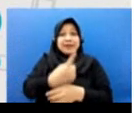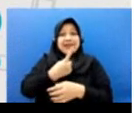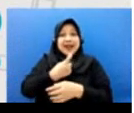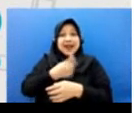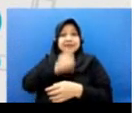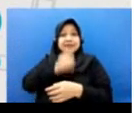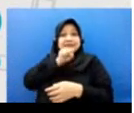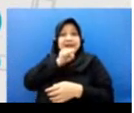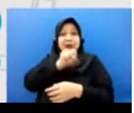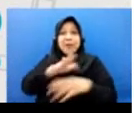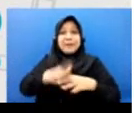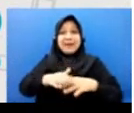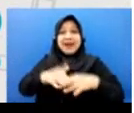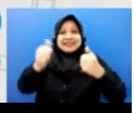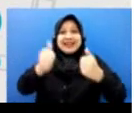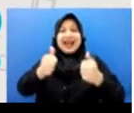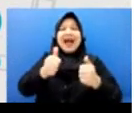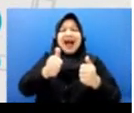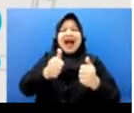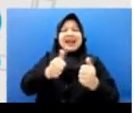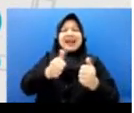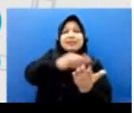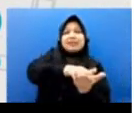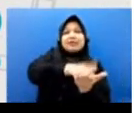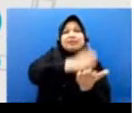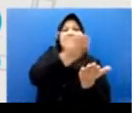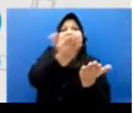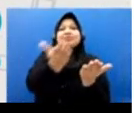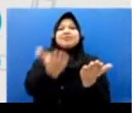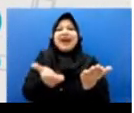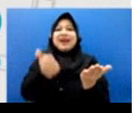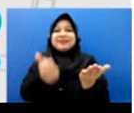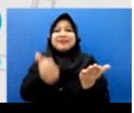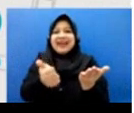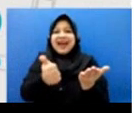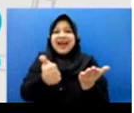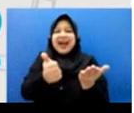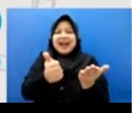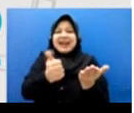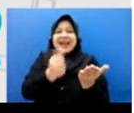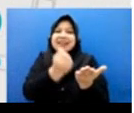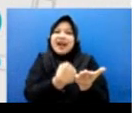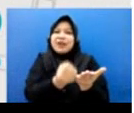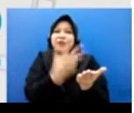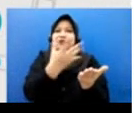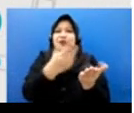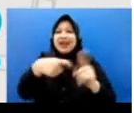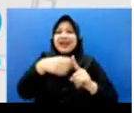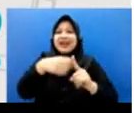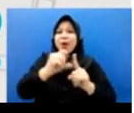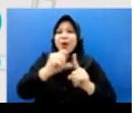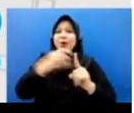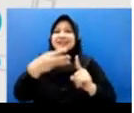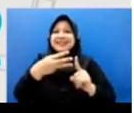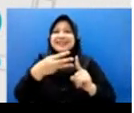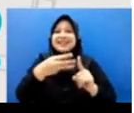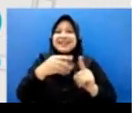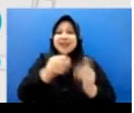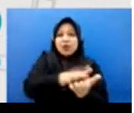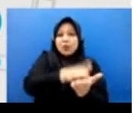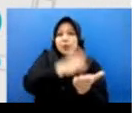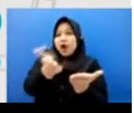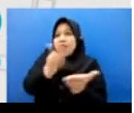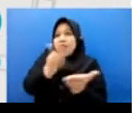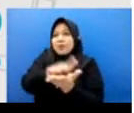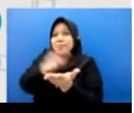muncul kode-kode rahasia atau kode-kode yang nanti akan mereka gabungkan. Jadi setelah ketika siswa